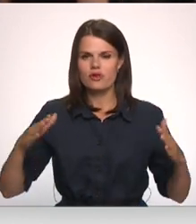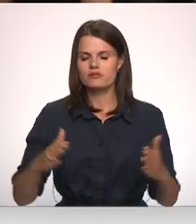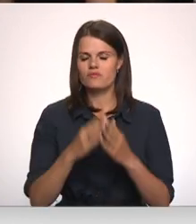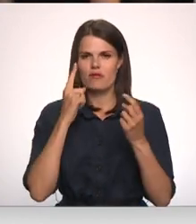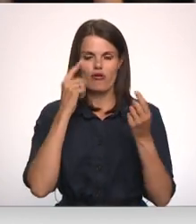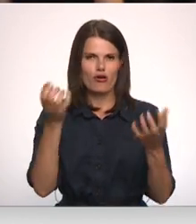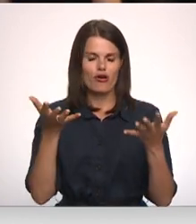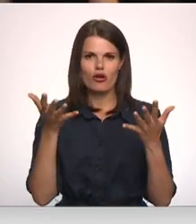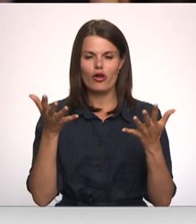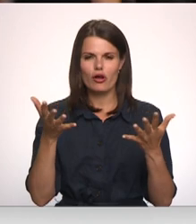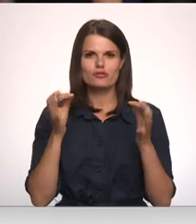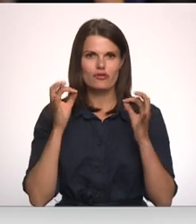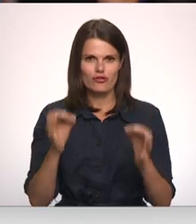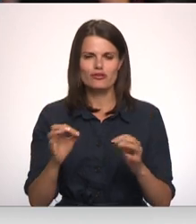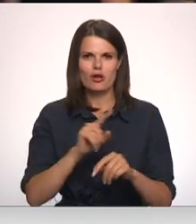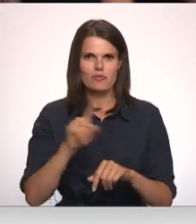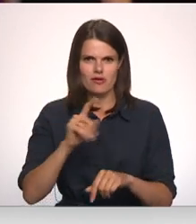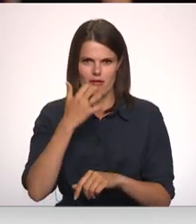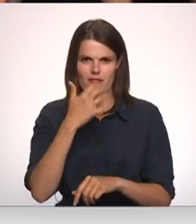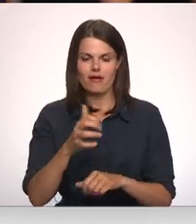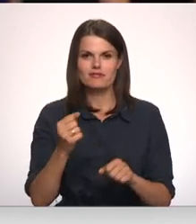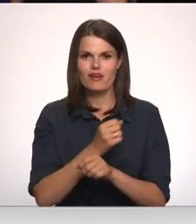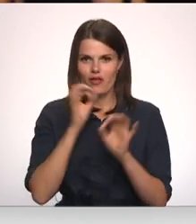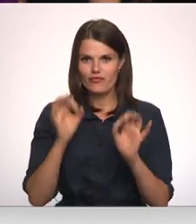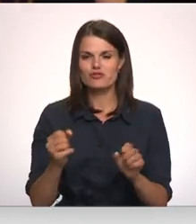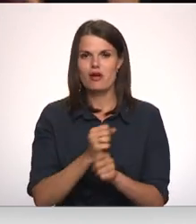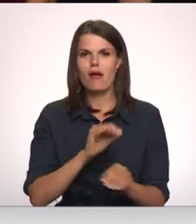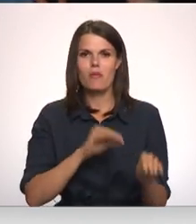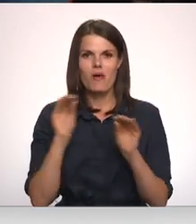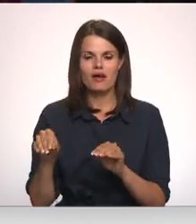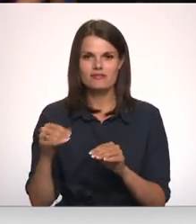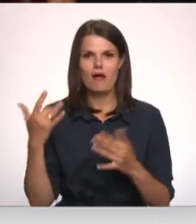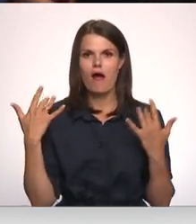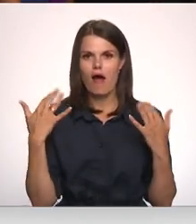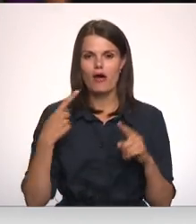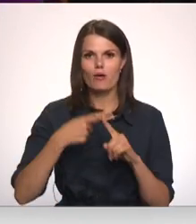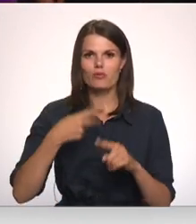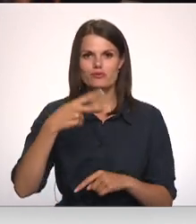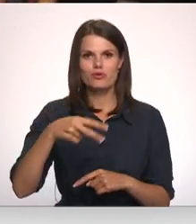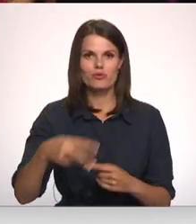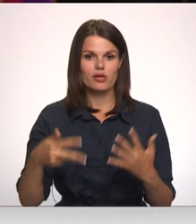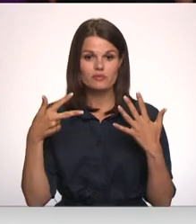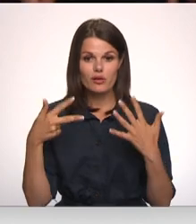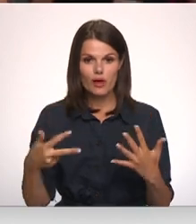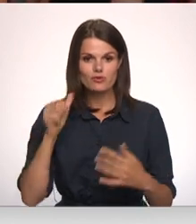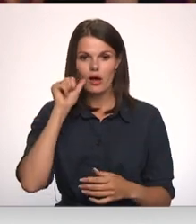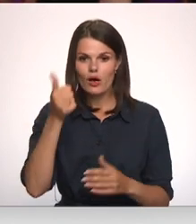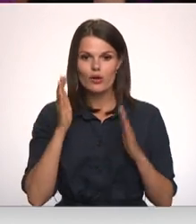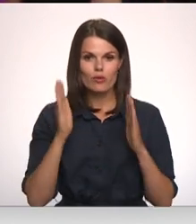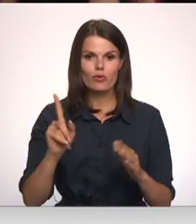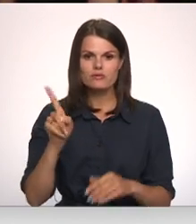un iet karsti, gan tiešā, gan pārnestā nozīmē. Temperatūra šobrīd ārā ir 28 grādi un rīt soli vēl